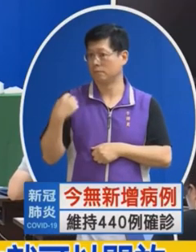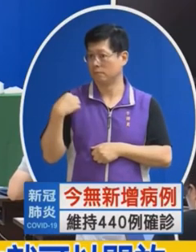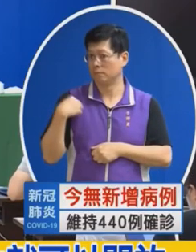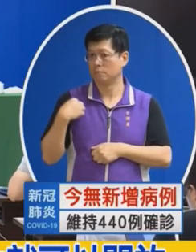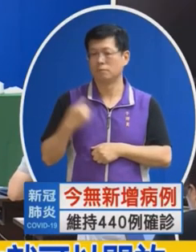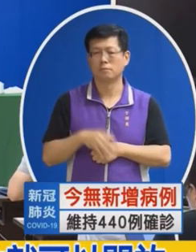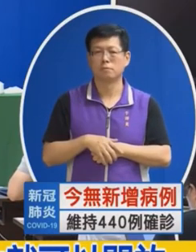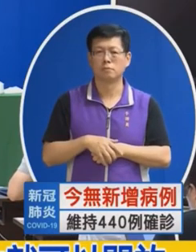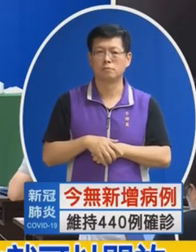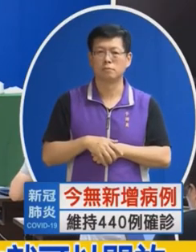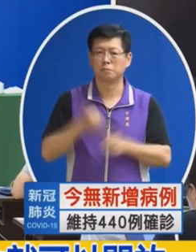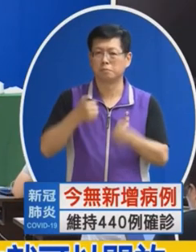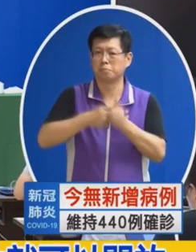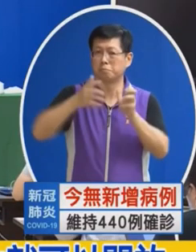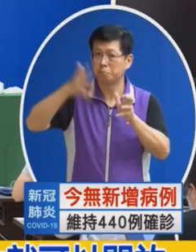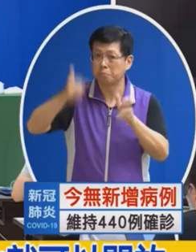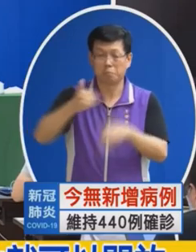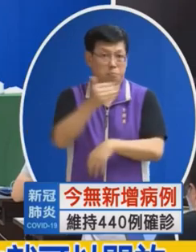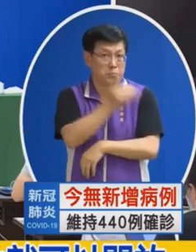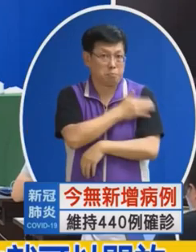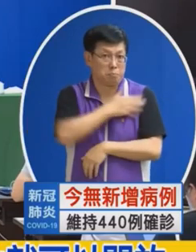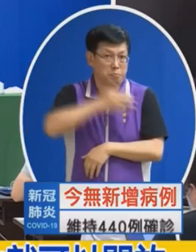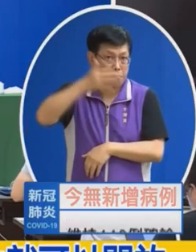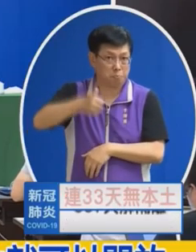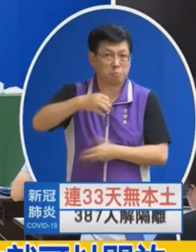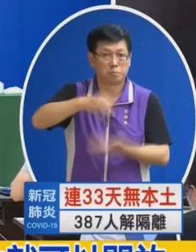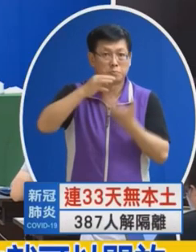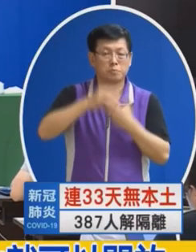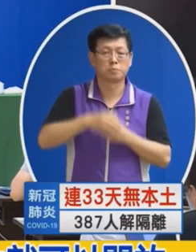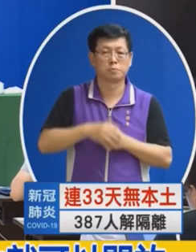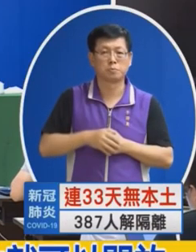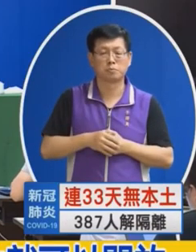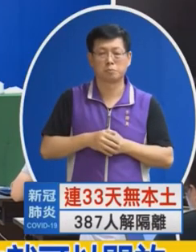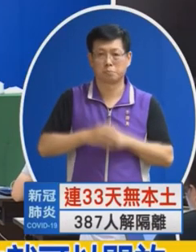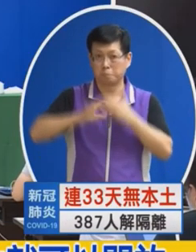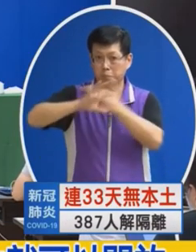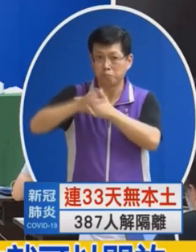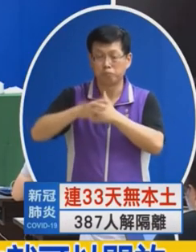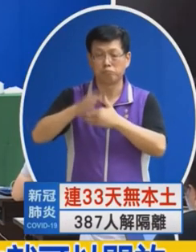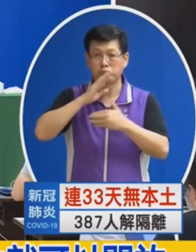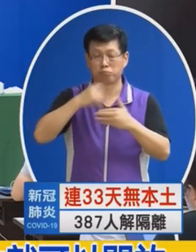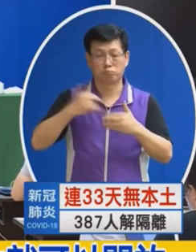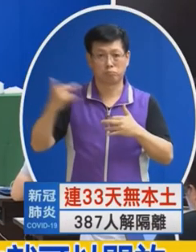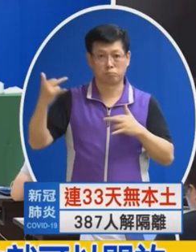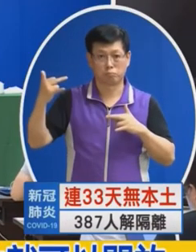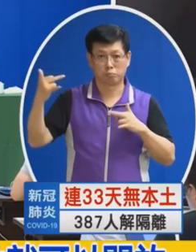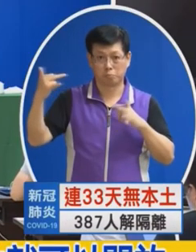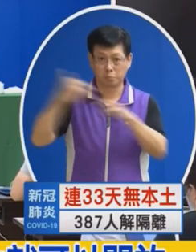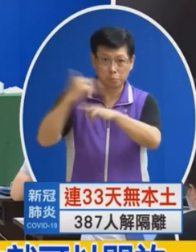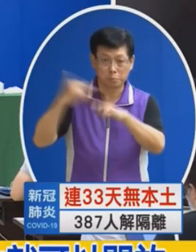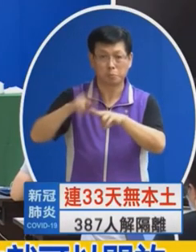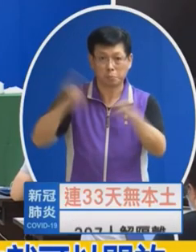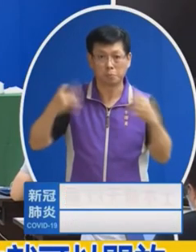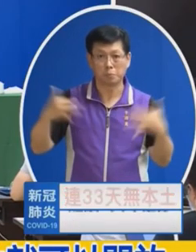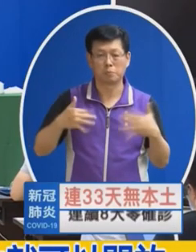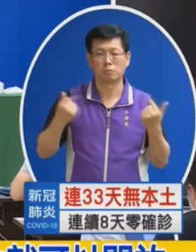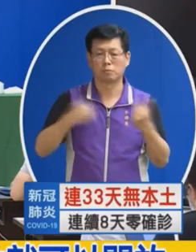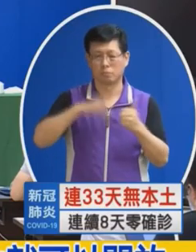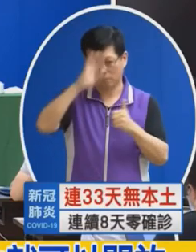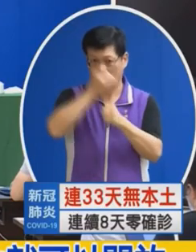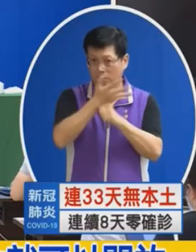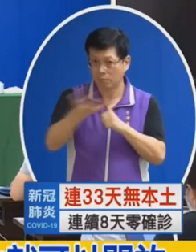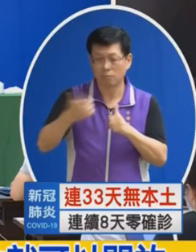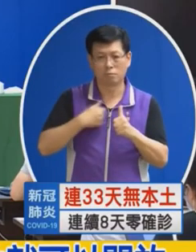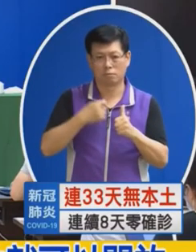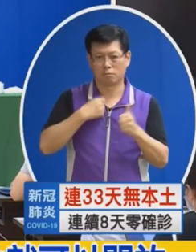天当然副总统陈建先生也有提到各国交通往来解禁的一些标准，例如说疫情的资讯